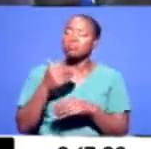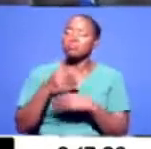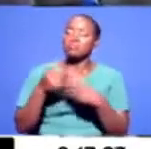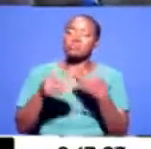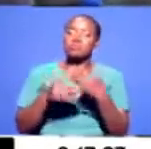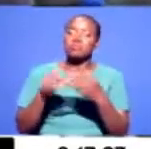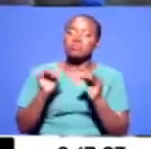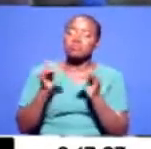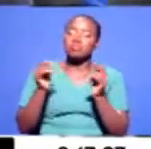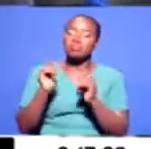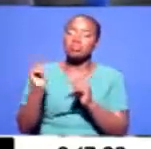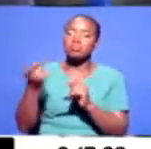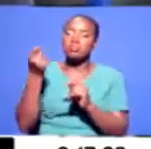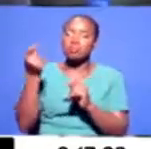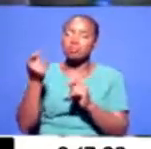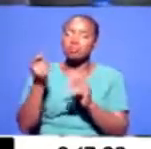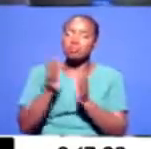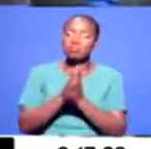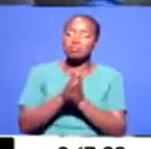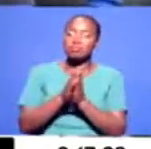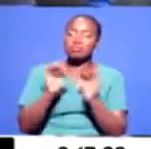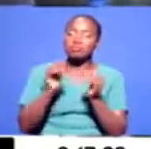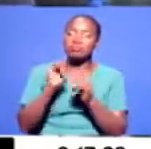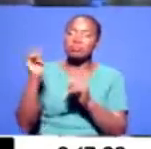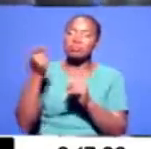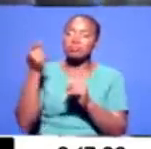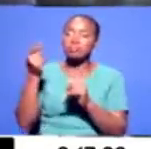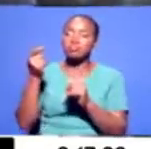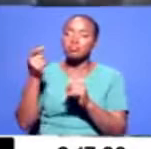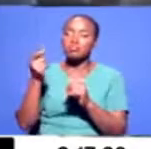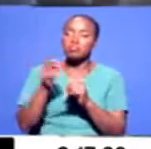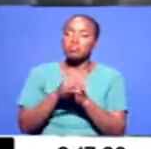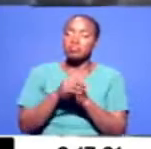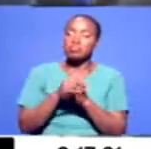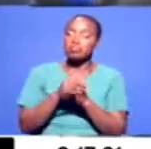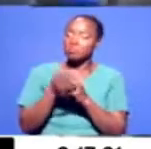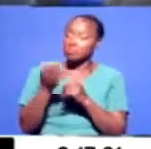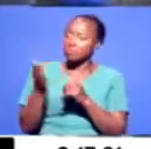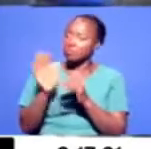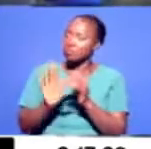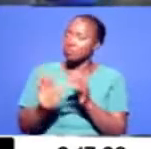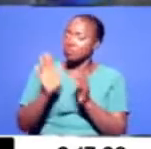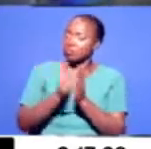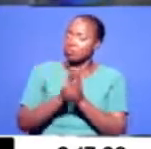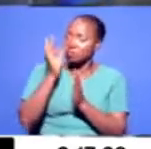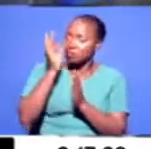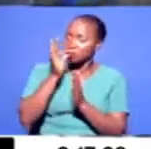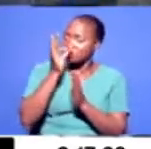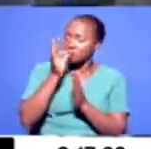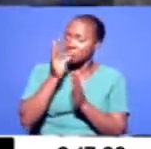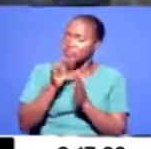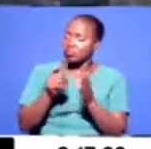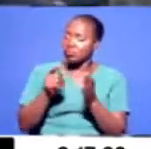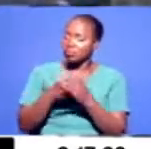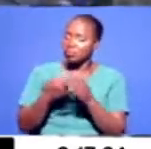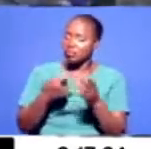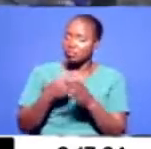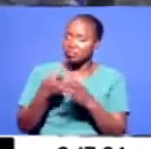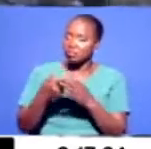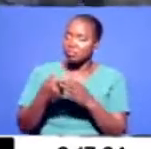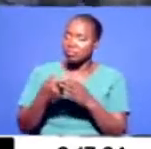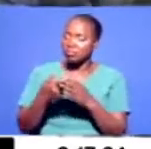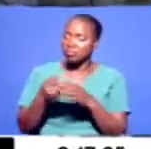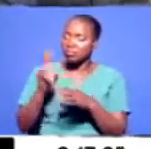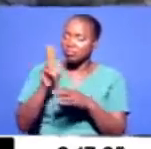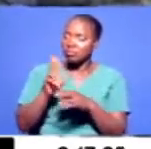mpya. Kenya mpya. Pale tuliwasha na Kibaki. Uhuru ameendesha mpaka